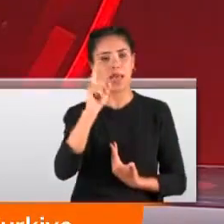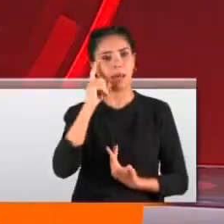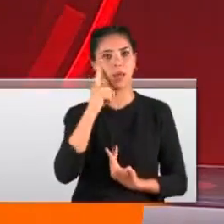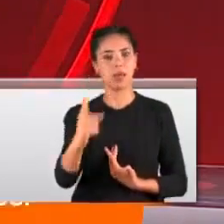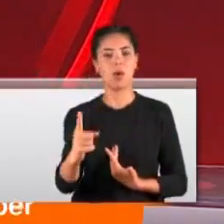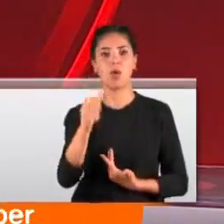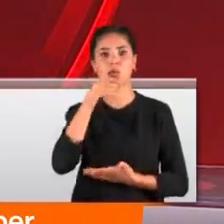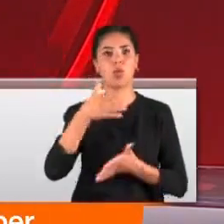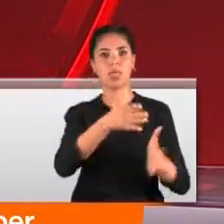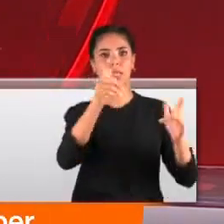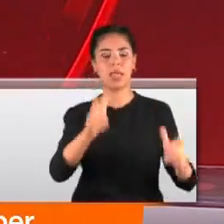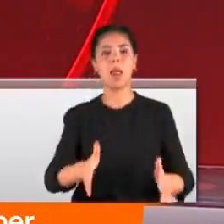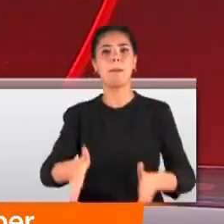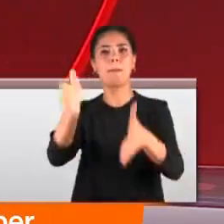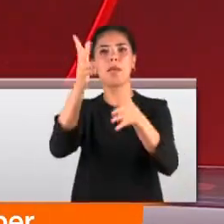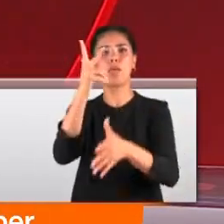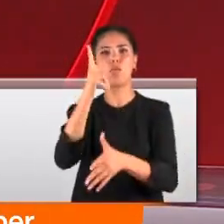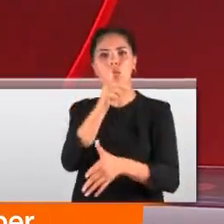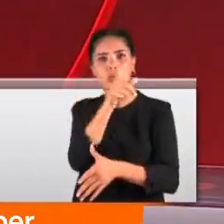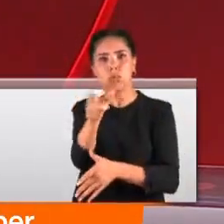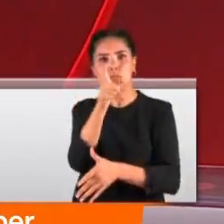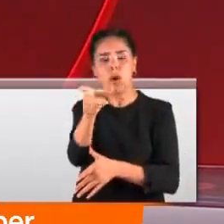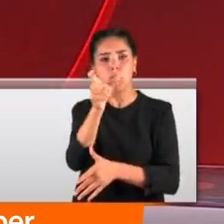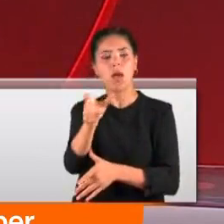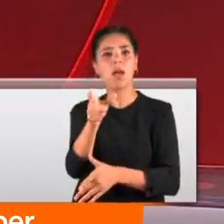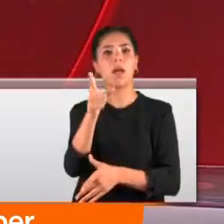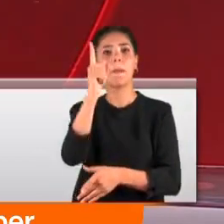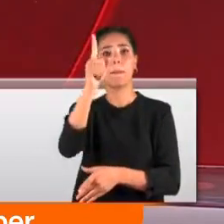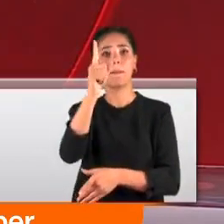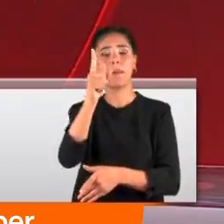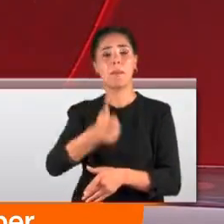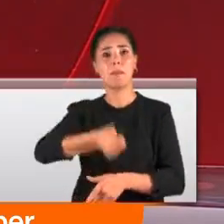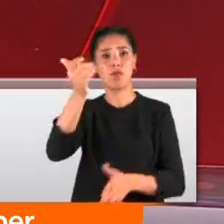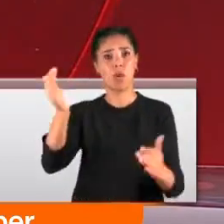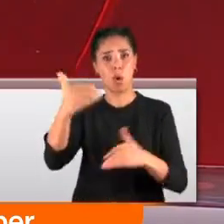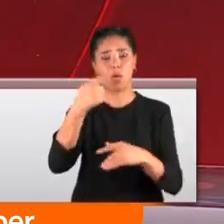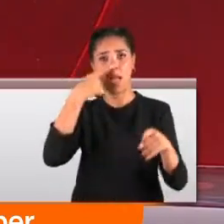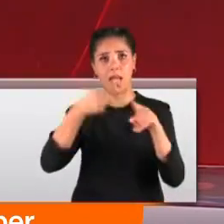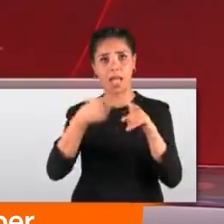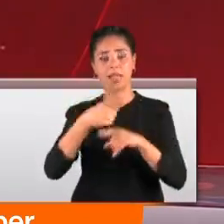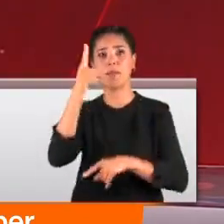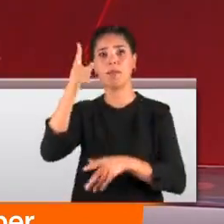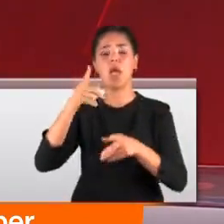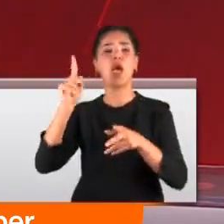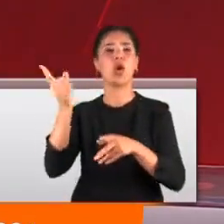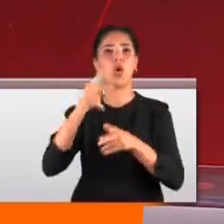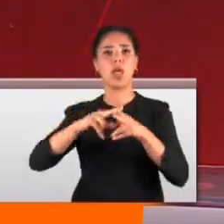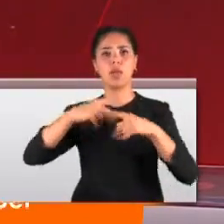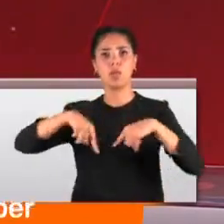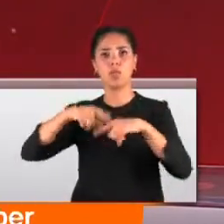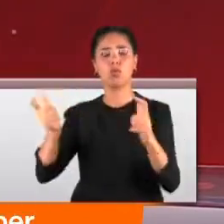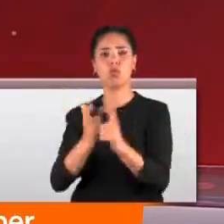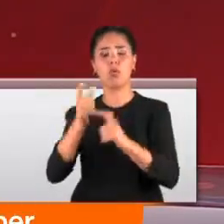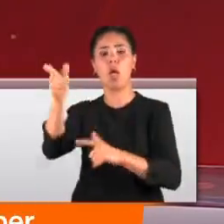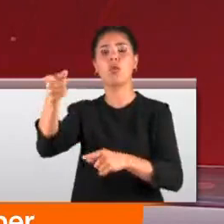göre dere kenarından binaya doğru 3 el ateş edildi. Mermilerden birinin başkanlık odasına, birinin de yönetim kurulunun yapıldığı,